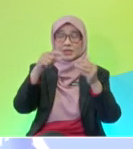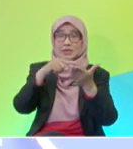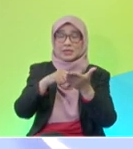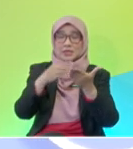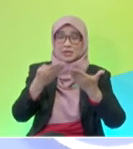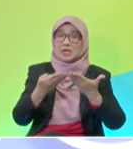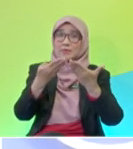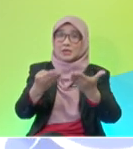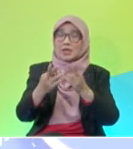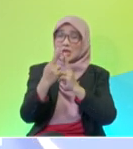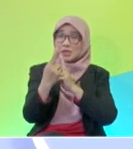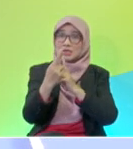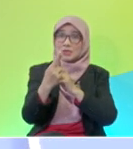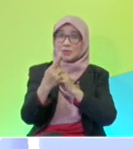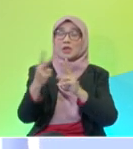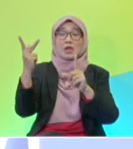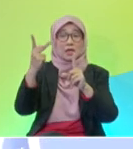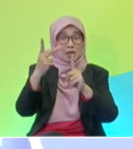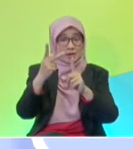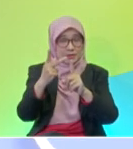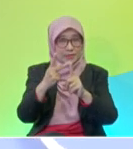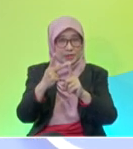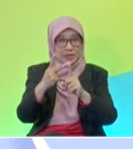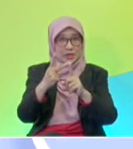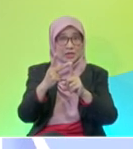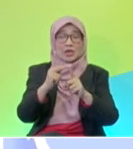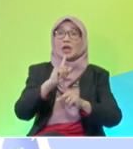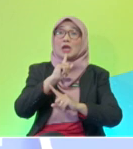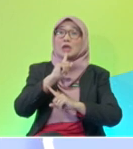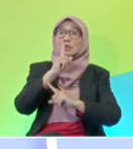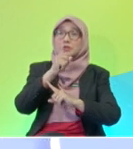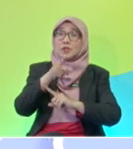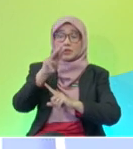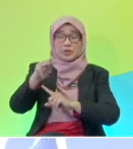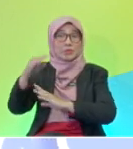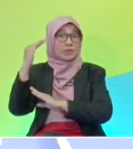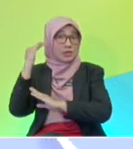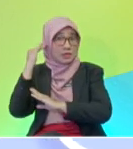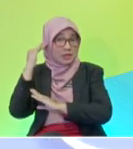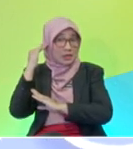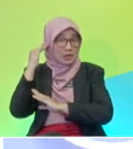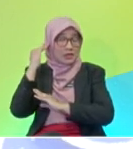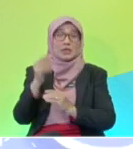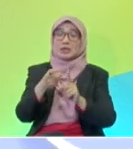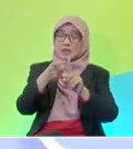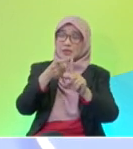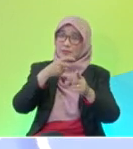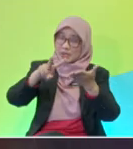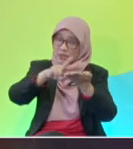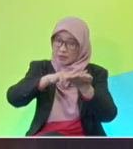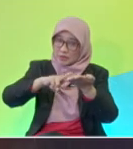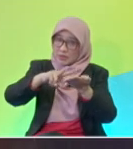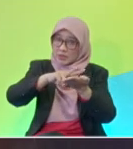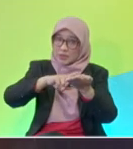memberikan respons terhadap suruhan jadi murid-murid akan mendengar dahulu perbualan daripada video jadi boleh ke